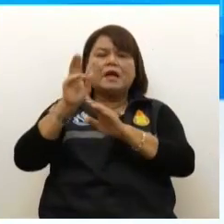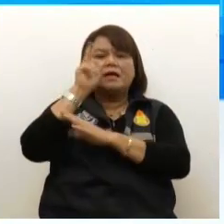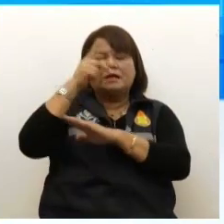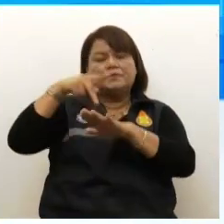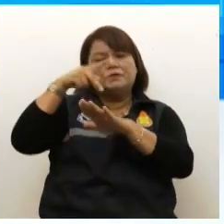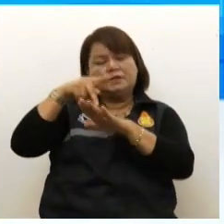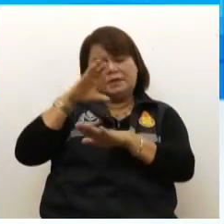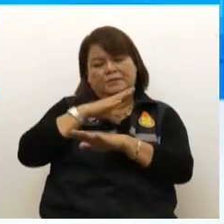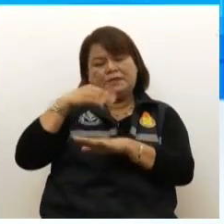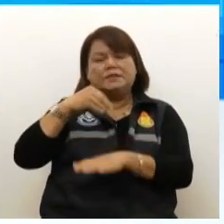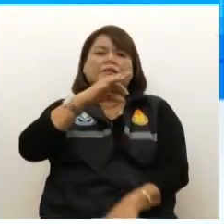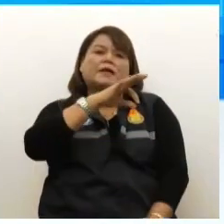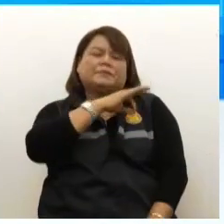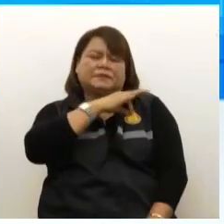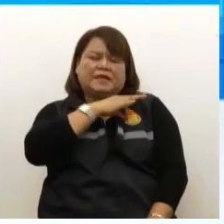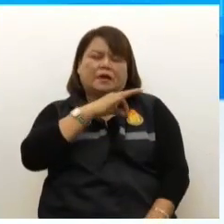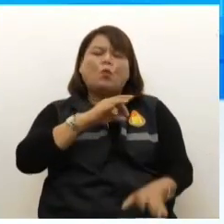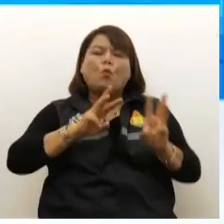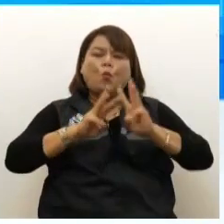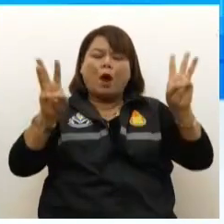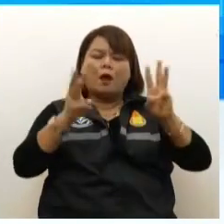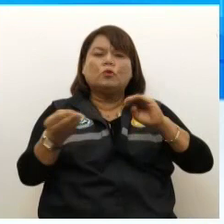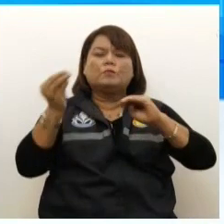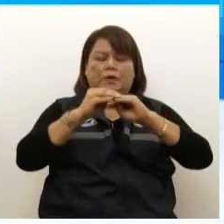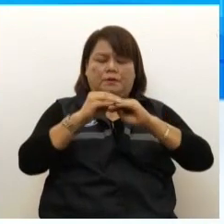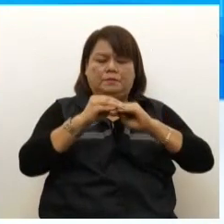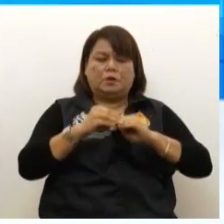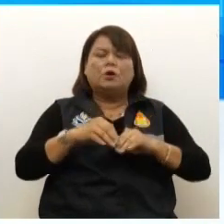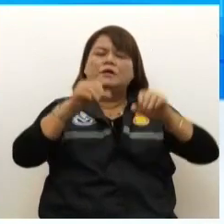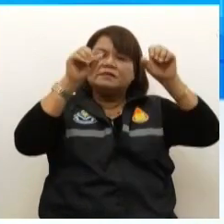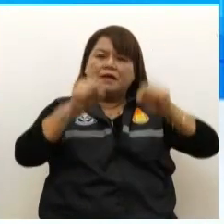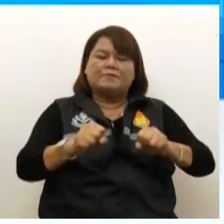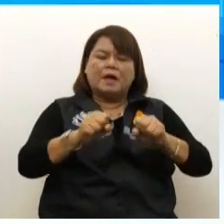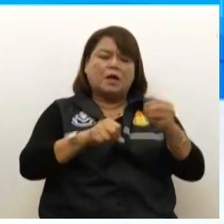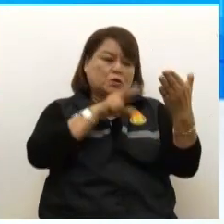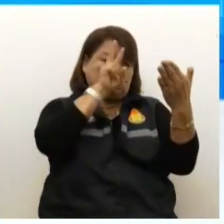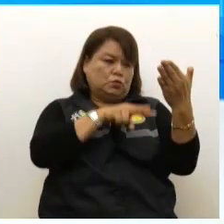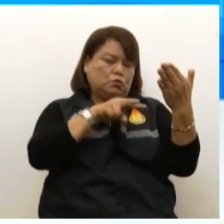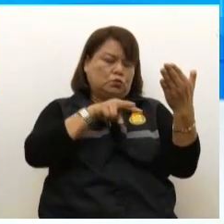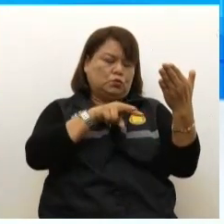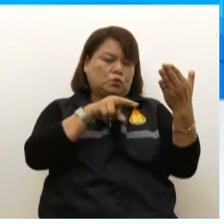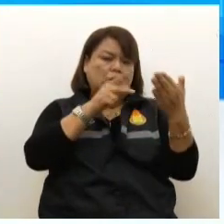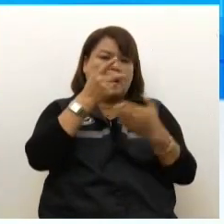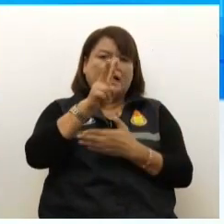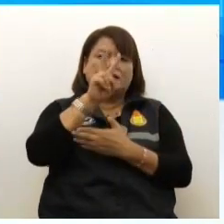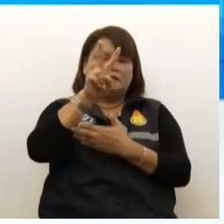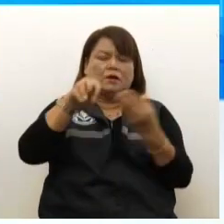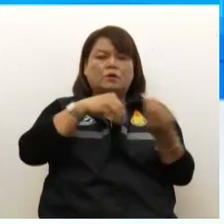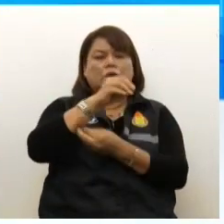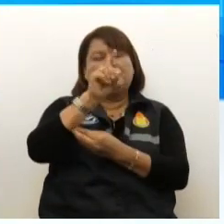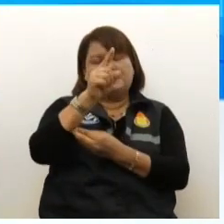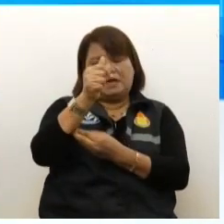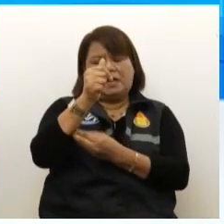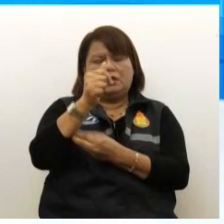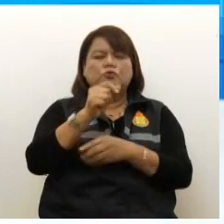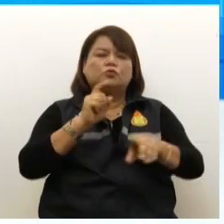และมีตำแหน่งว่างลงเพิ่มขึ้นท่านก็สามารถพิจารณาครั้งที่2ในรอบที่1ได้นะครับจนกว่าเวล